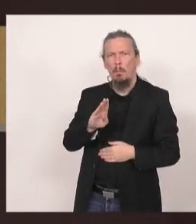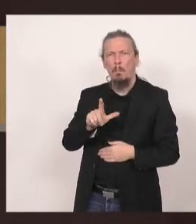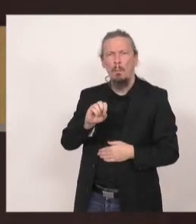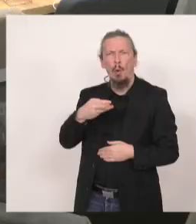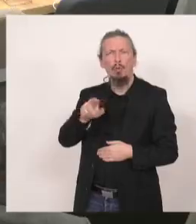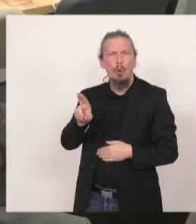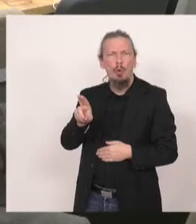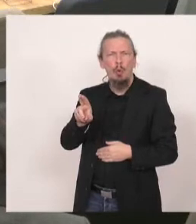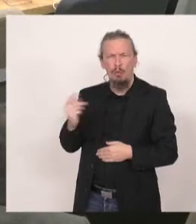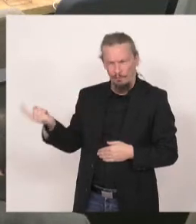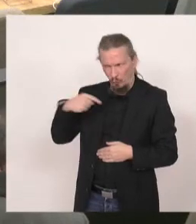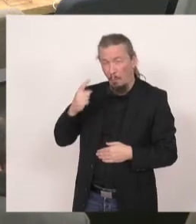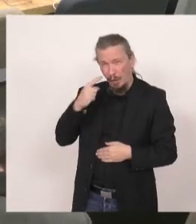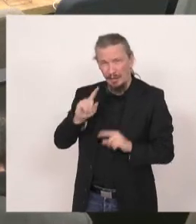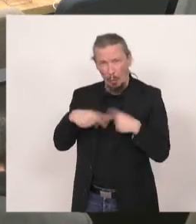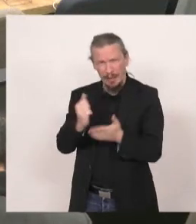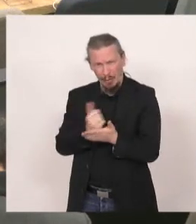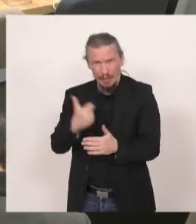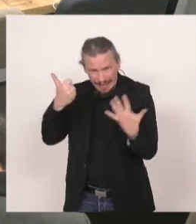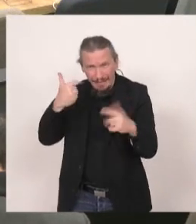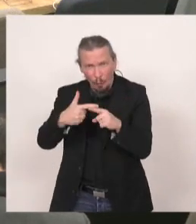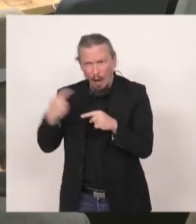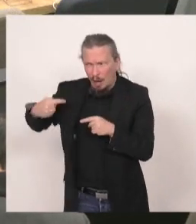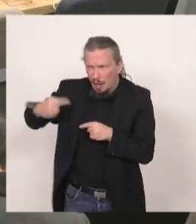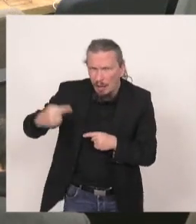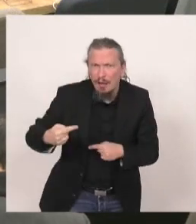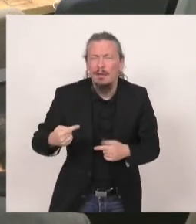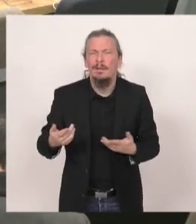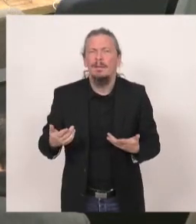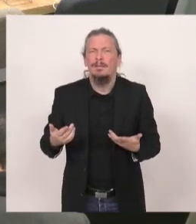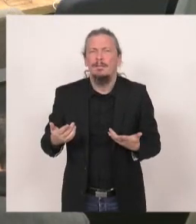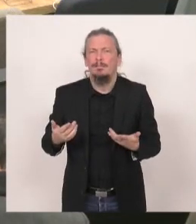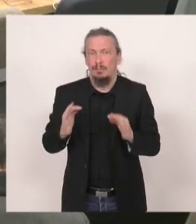6 comités de pilotage que nous avons au mois de décembre